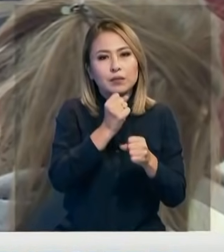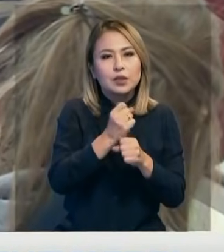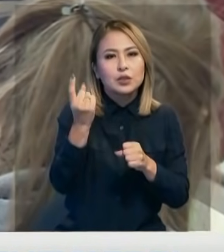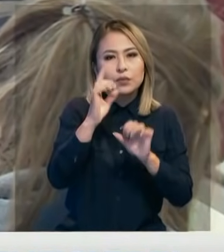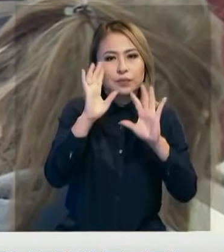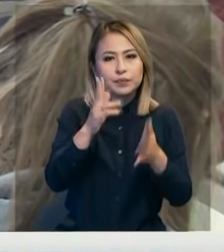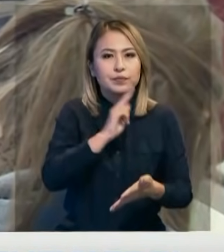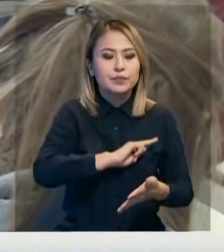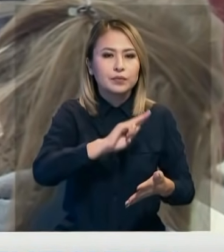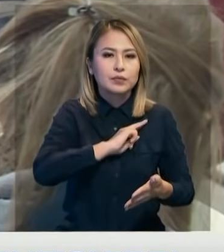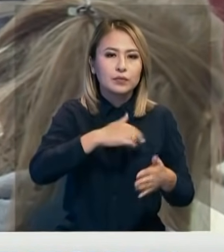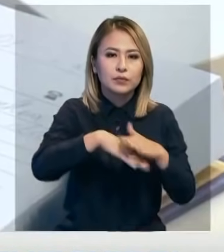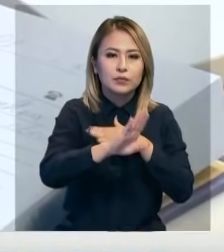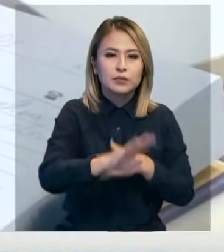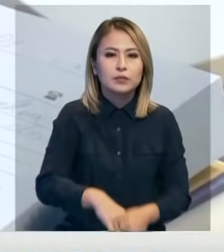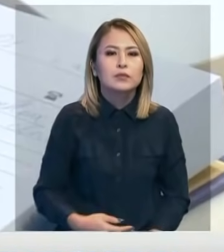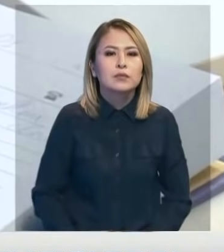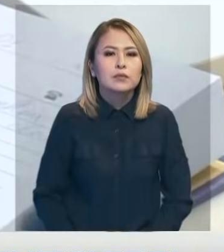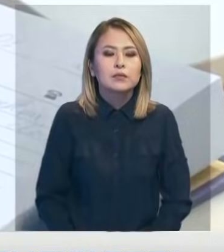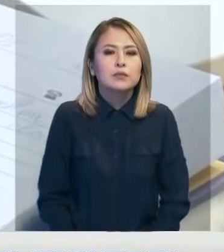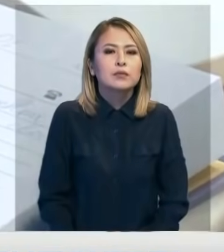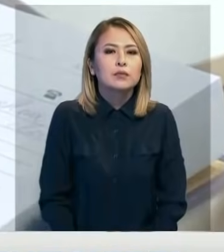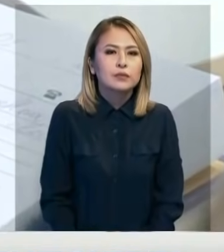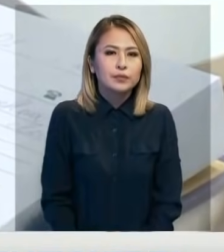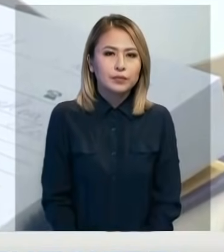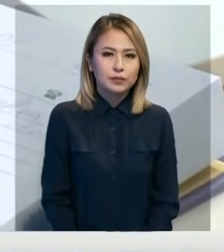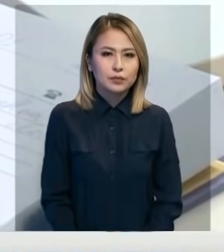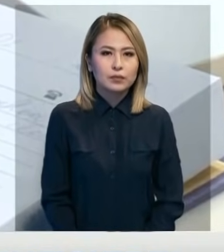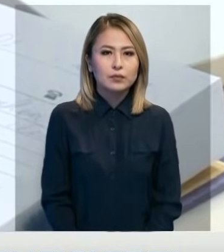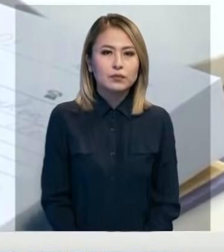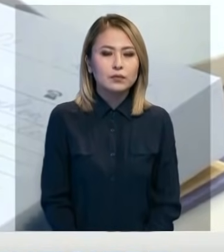қанықталған жағдайда бірінші басшы қызметінен кетеді.